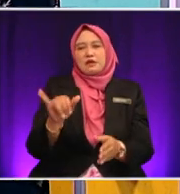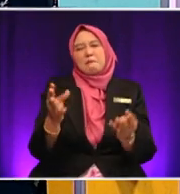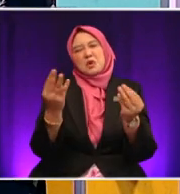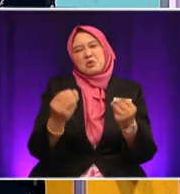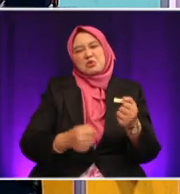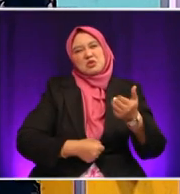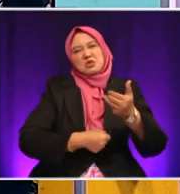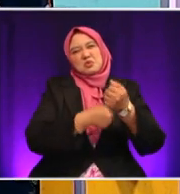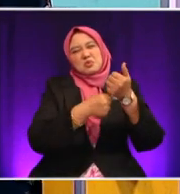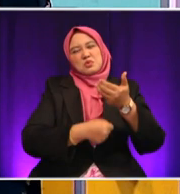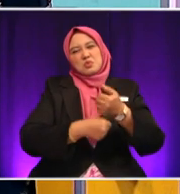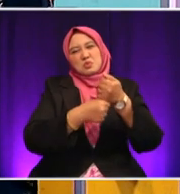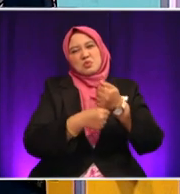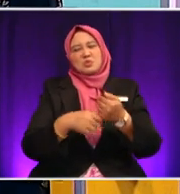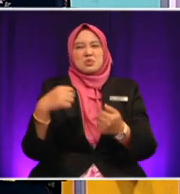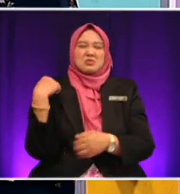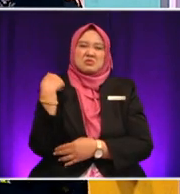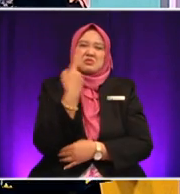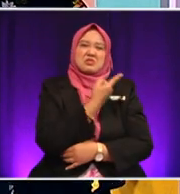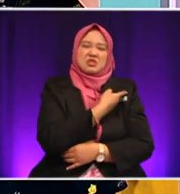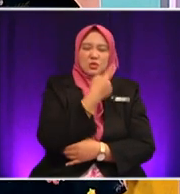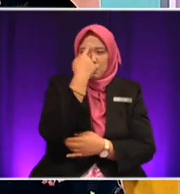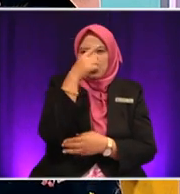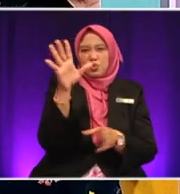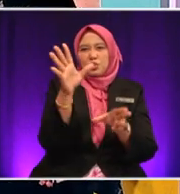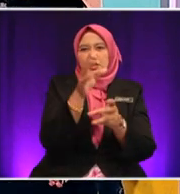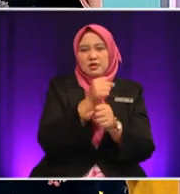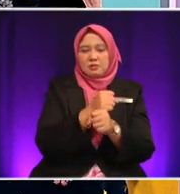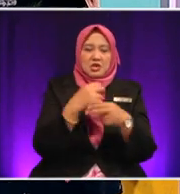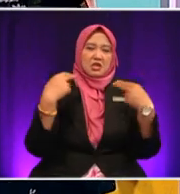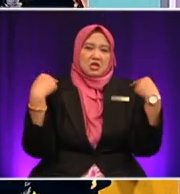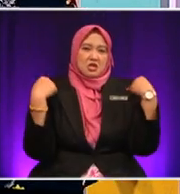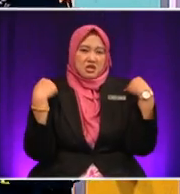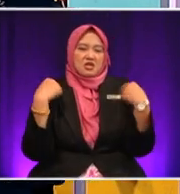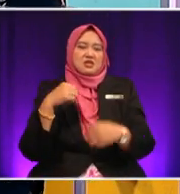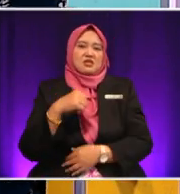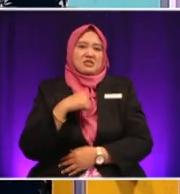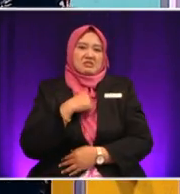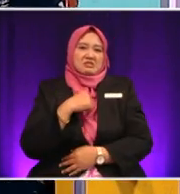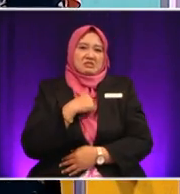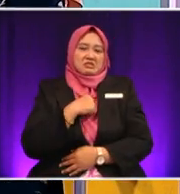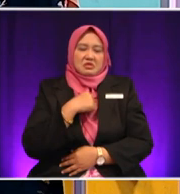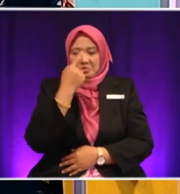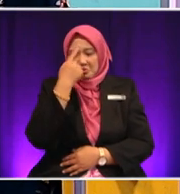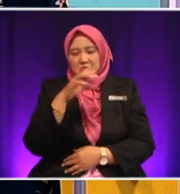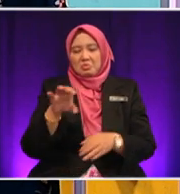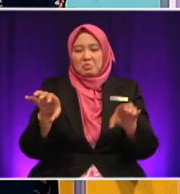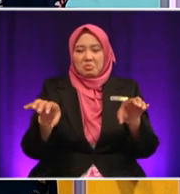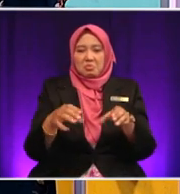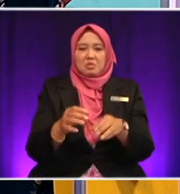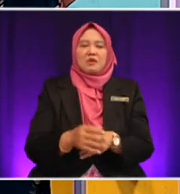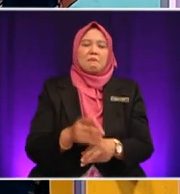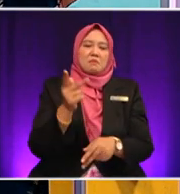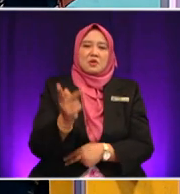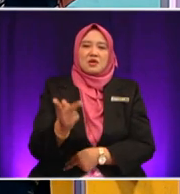Nak Tolong kita untuk untuk apa untuk dapatkan kita punya hak kita itu jadi anak-anak murid semua pastinya